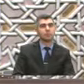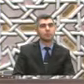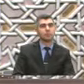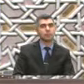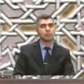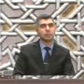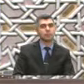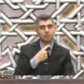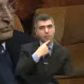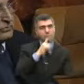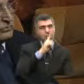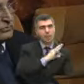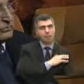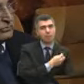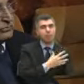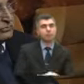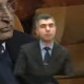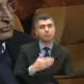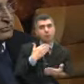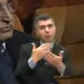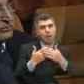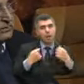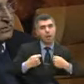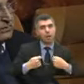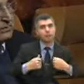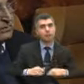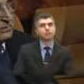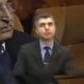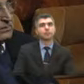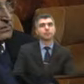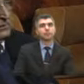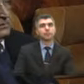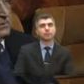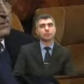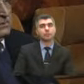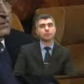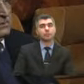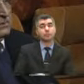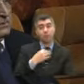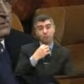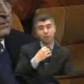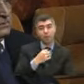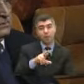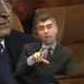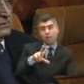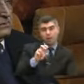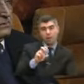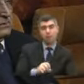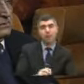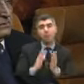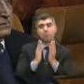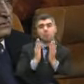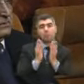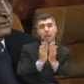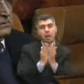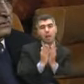تفضلوا. بسم الله الرحمن الرحيم. شكرا سيد الرئيس. سيد الوزير المحترم، لا يخفى عليكم سيد الوزير أن مدارسنا